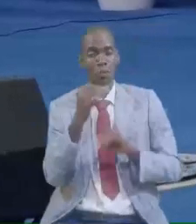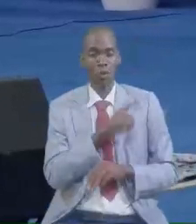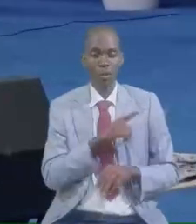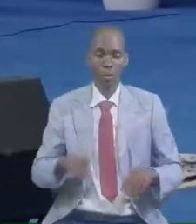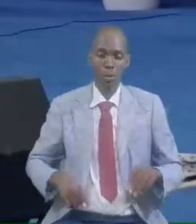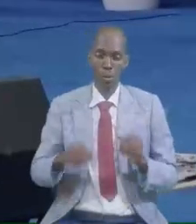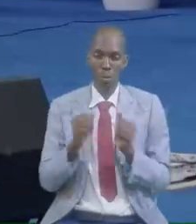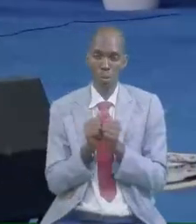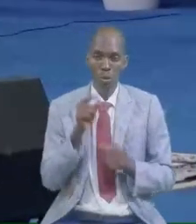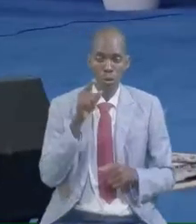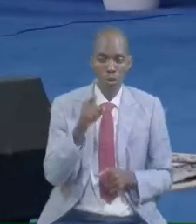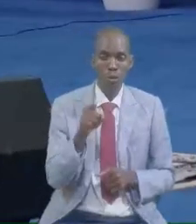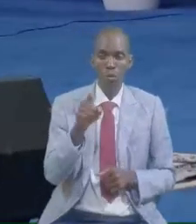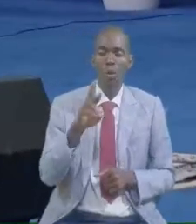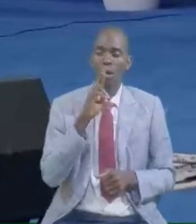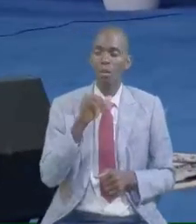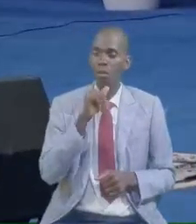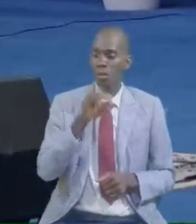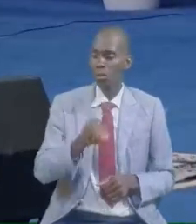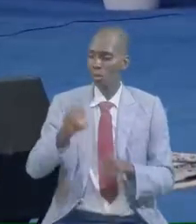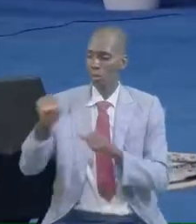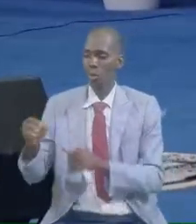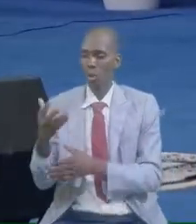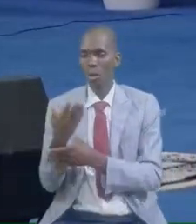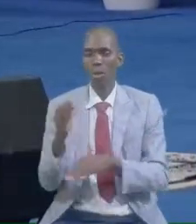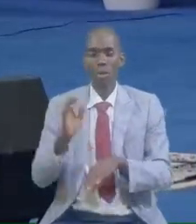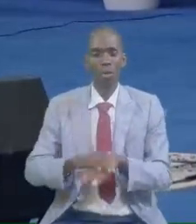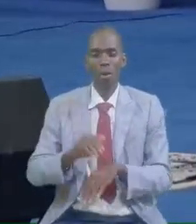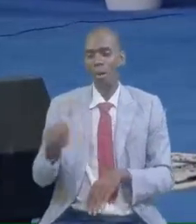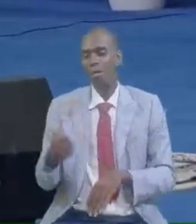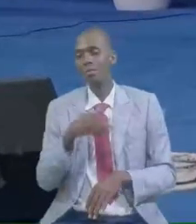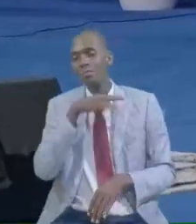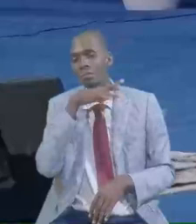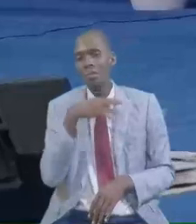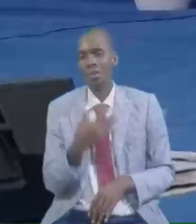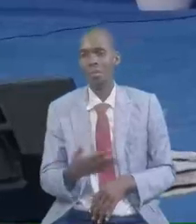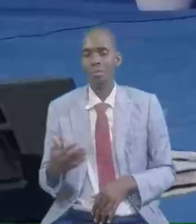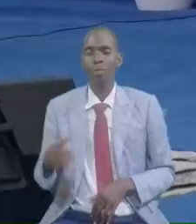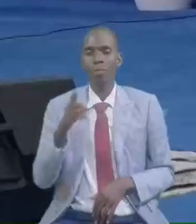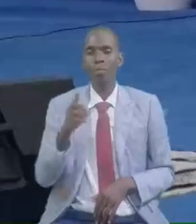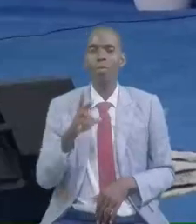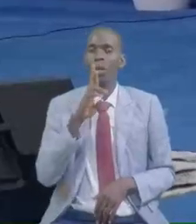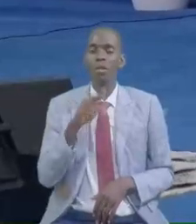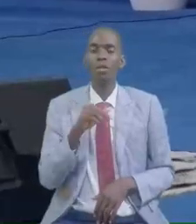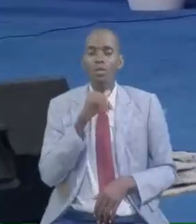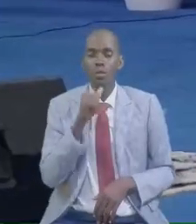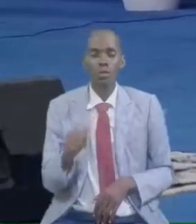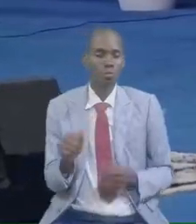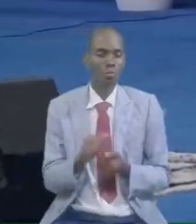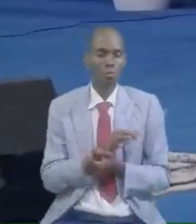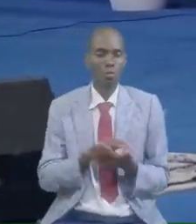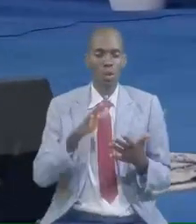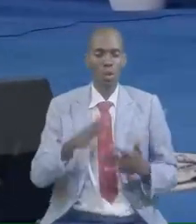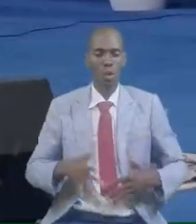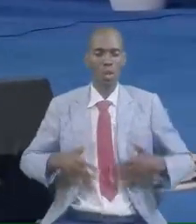tes côtés, tu ne mets plus ta main dans une chose sale. Tu ne souilles plus ta